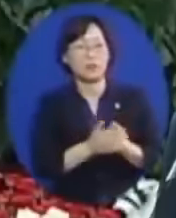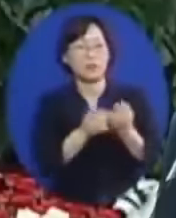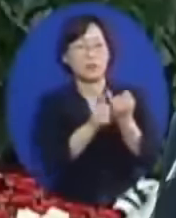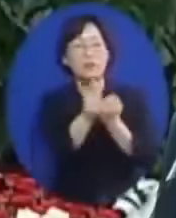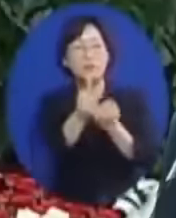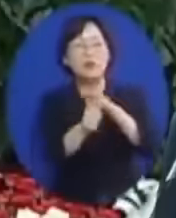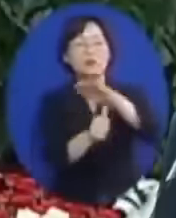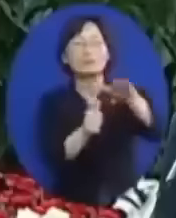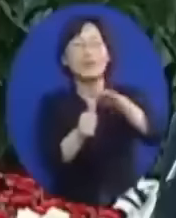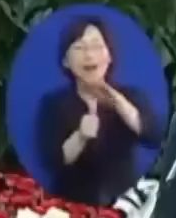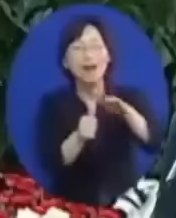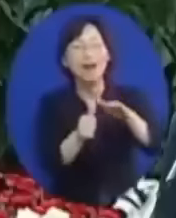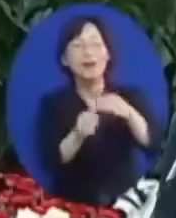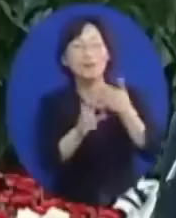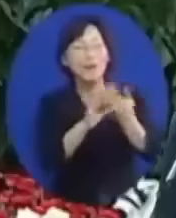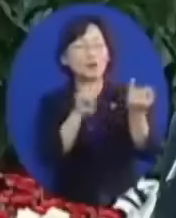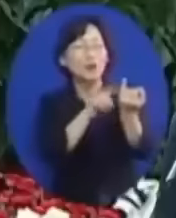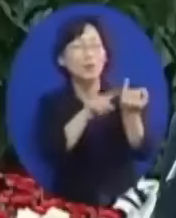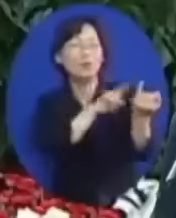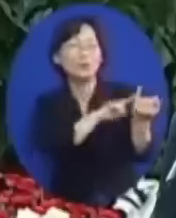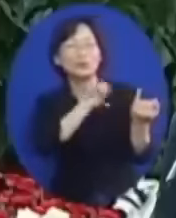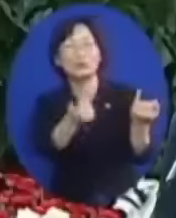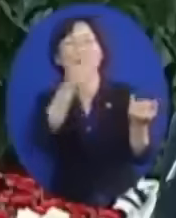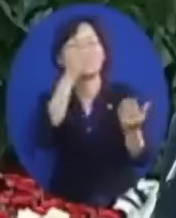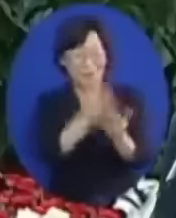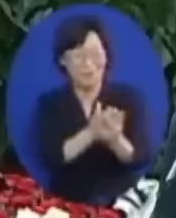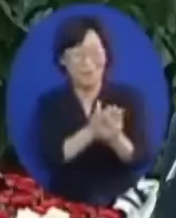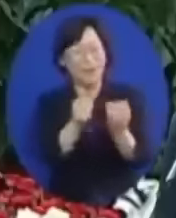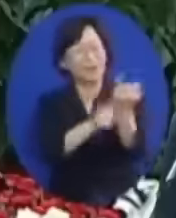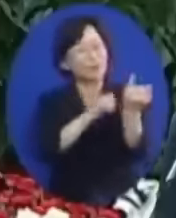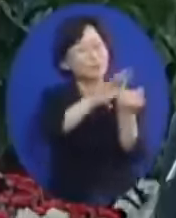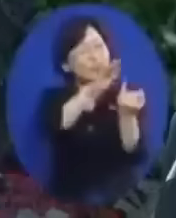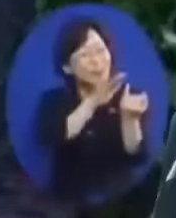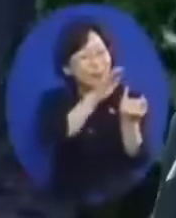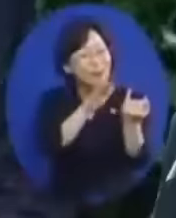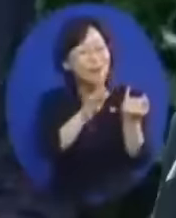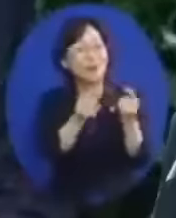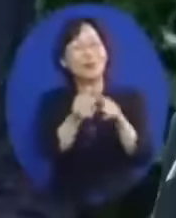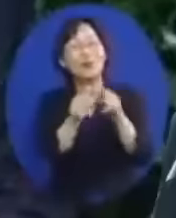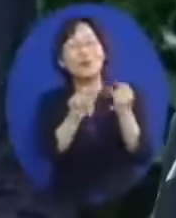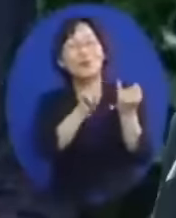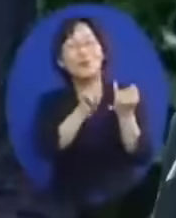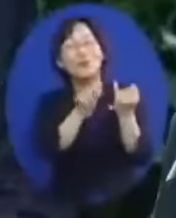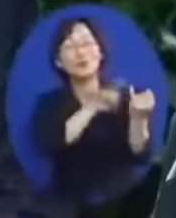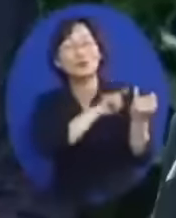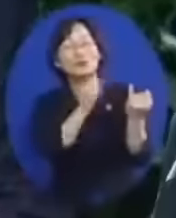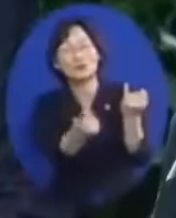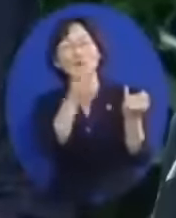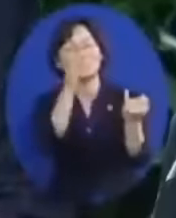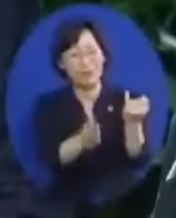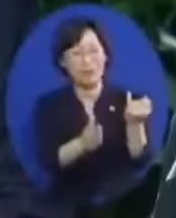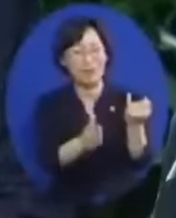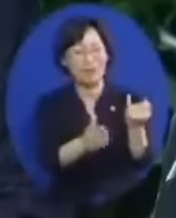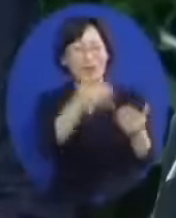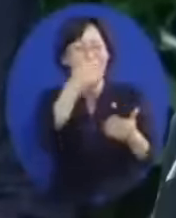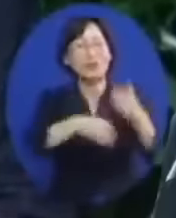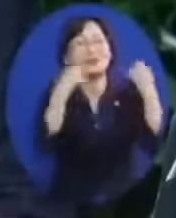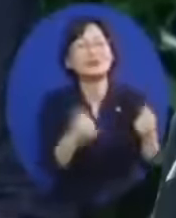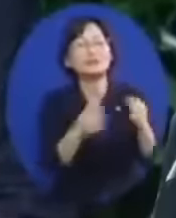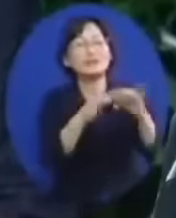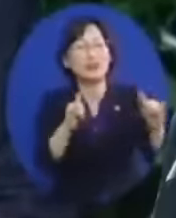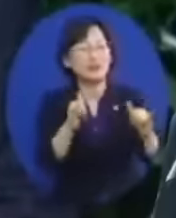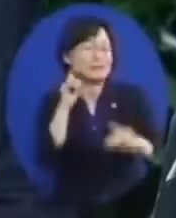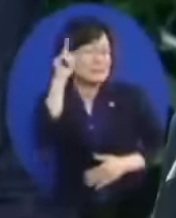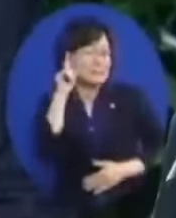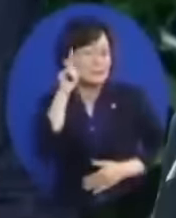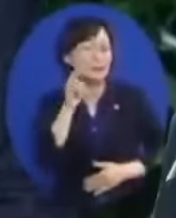남편을 사랑하거들랑 먼저 죽지 마세요. 또 아내를 사랑하거들랑 먼저 죽지 마세요. 남아있는 사람이 당하는